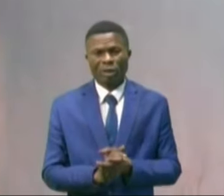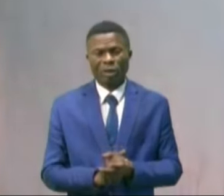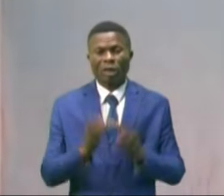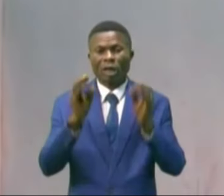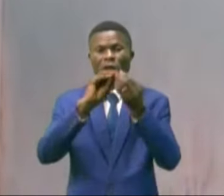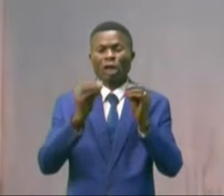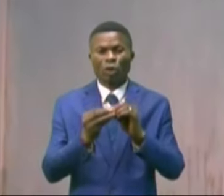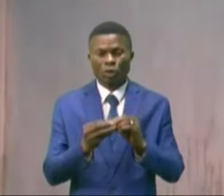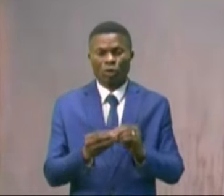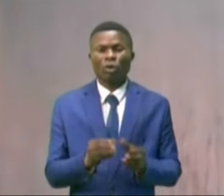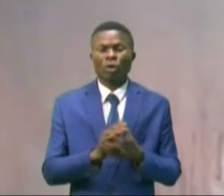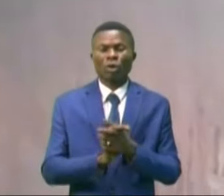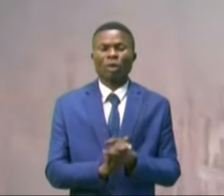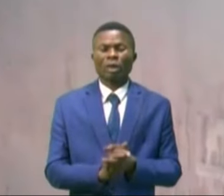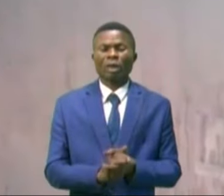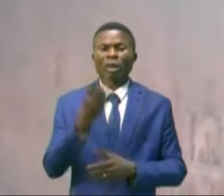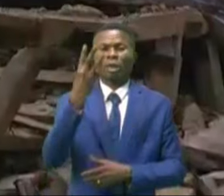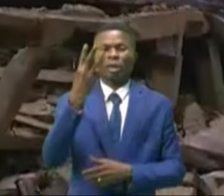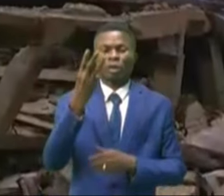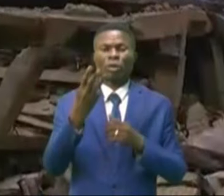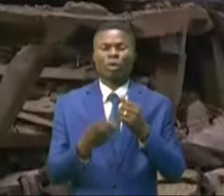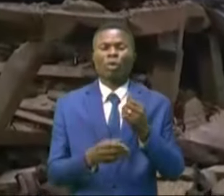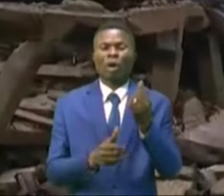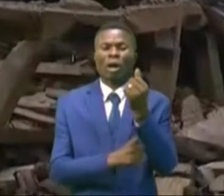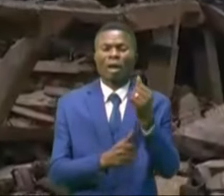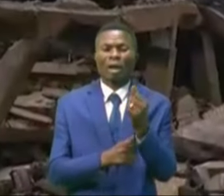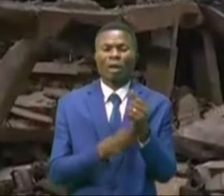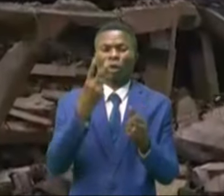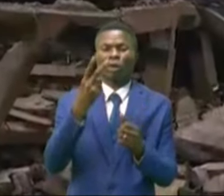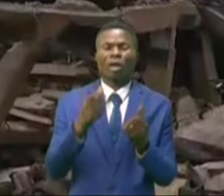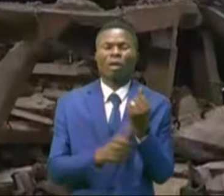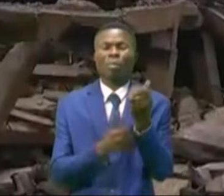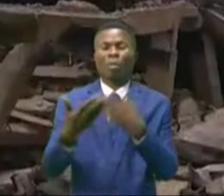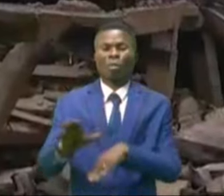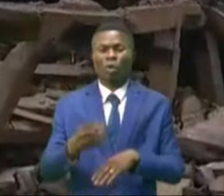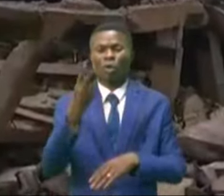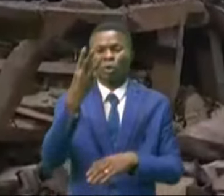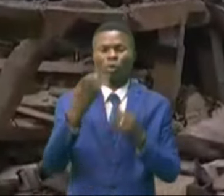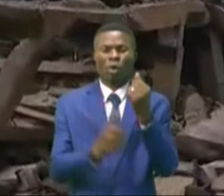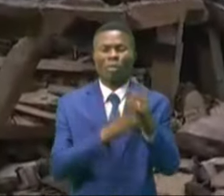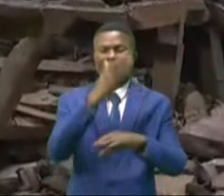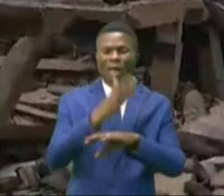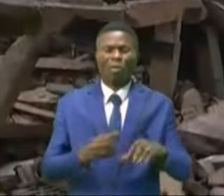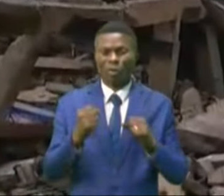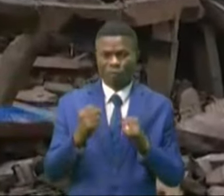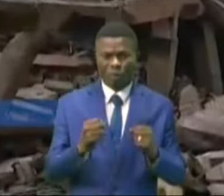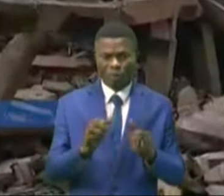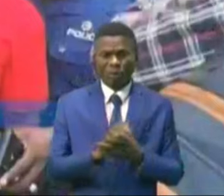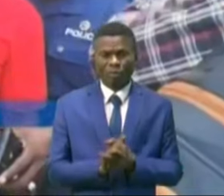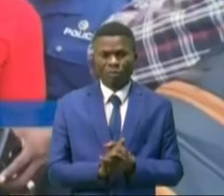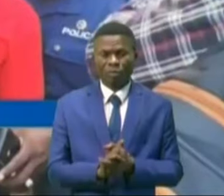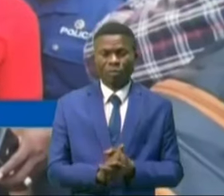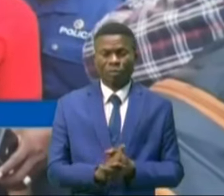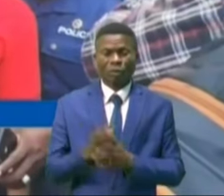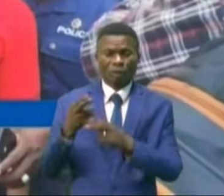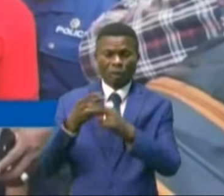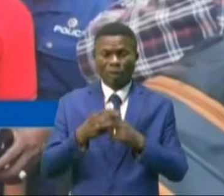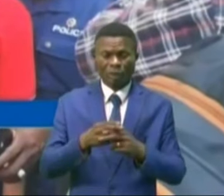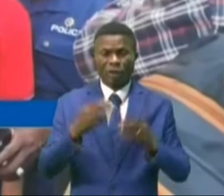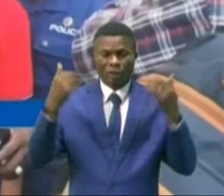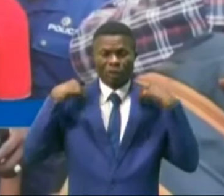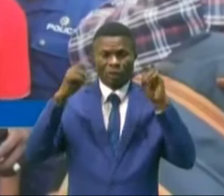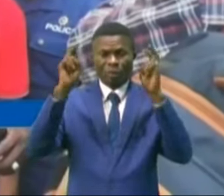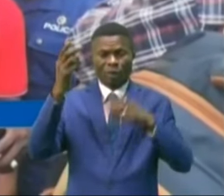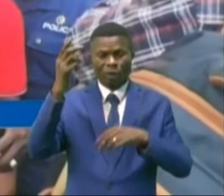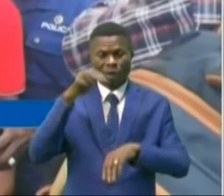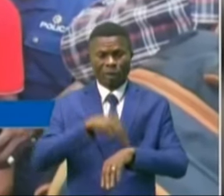font état d'un mort et 3 blessés graves dus à l'écoulement de cet immeuble. Grâce à la vigilance de la mairie,